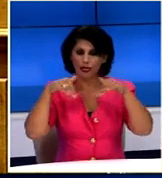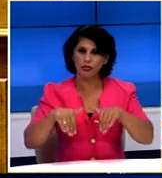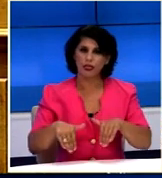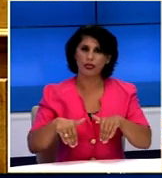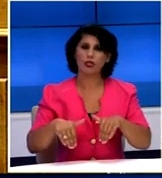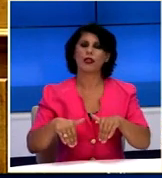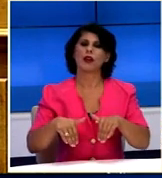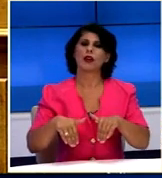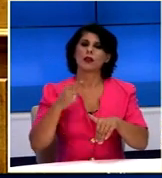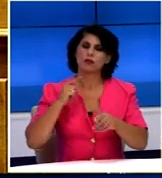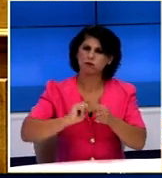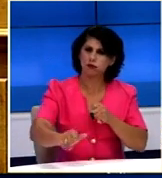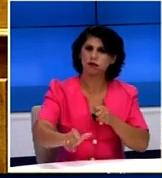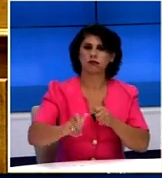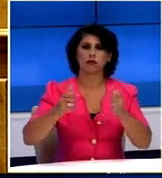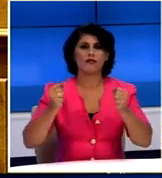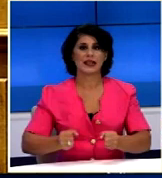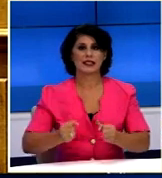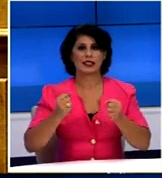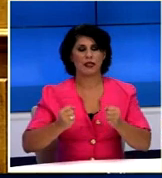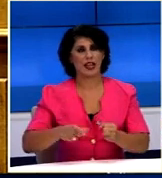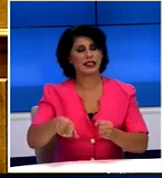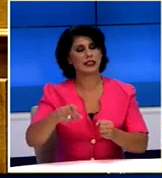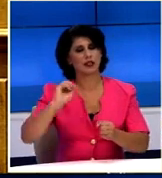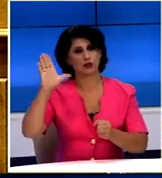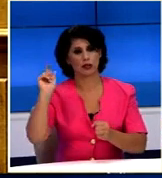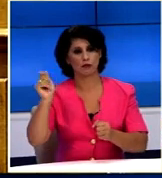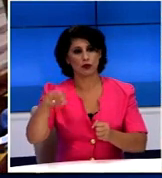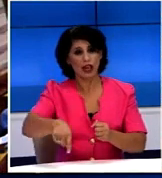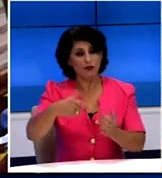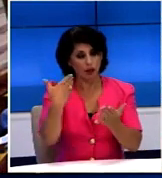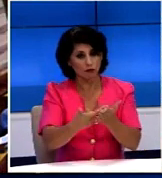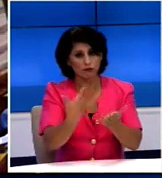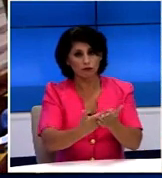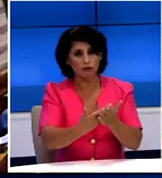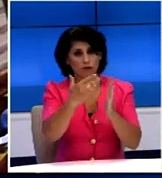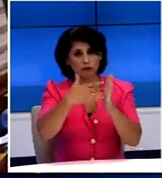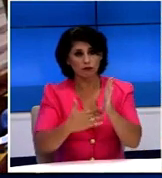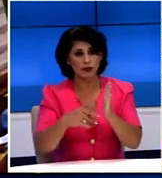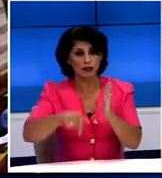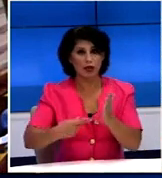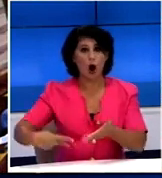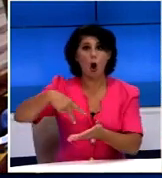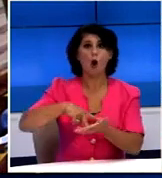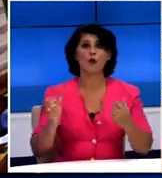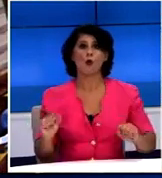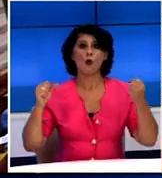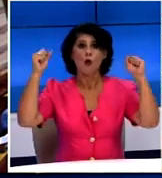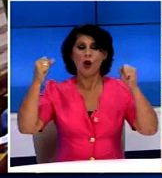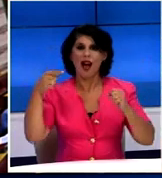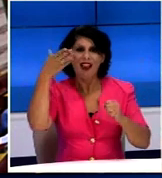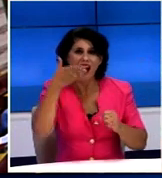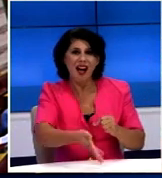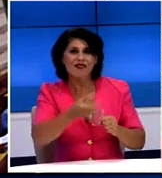υποσκάπτει θεμελιώδεις θέσεις εξωτερικής μας πολιτικής. Ορίστε, τα λέγατε. Σήμερα σηκωθήκατε όλοι όρθιοι να πανηγυρίσετε, αλλά αυτά